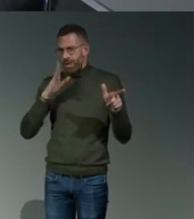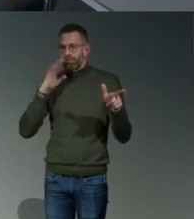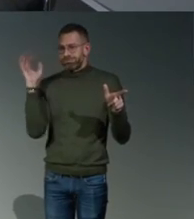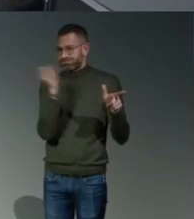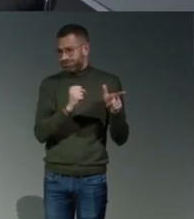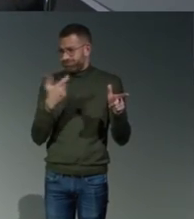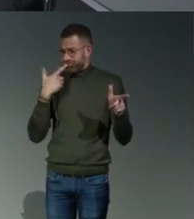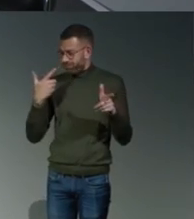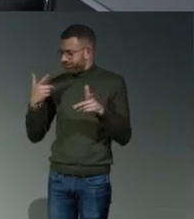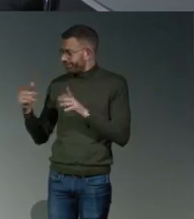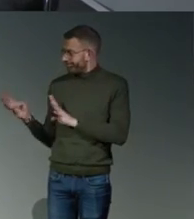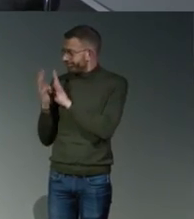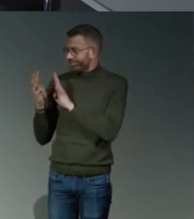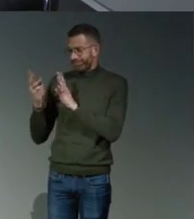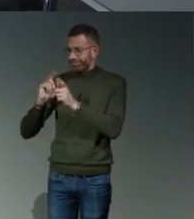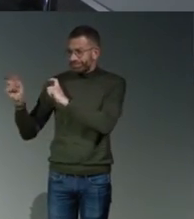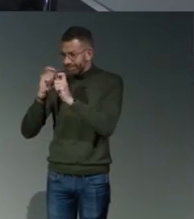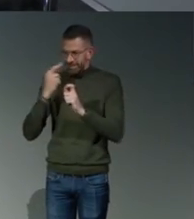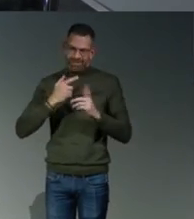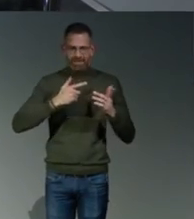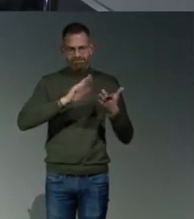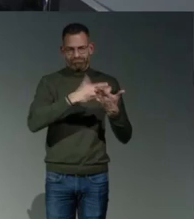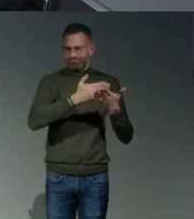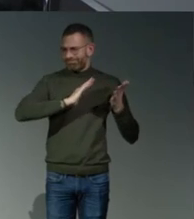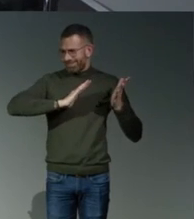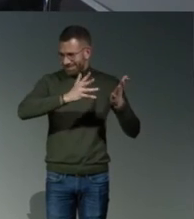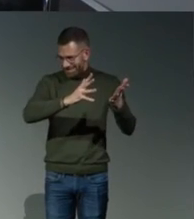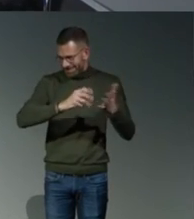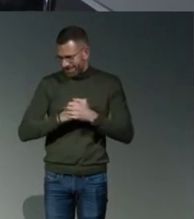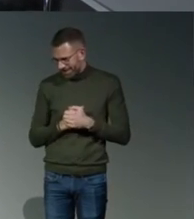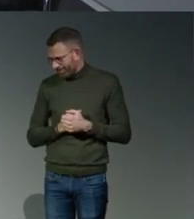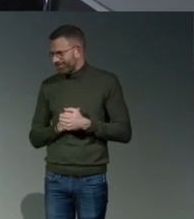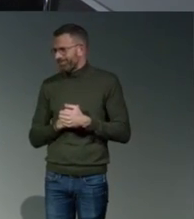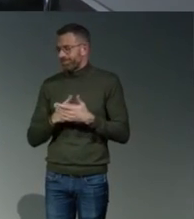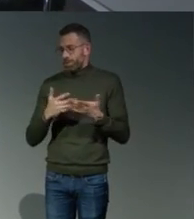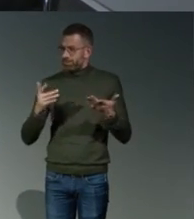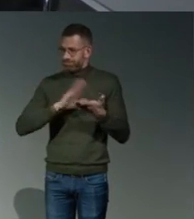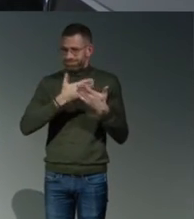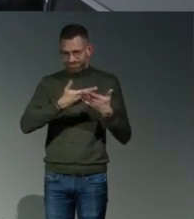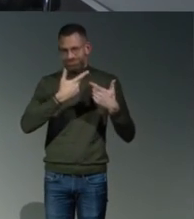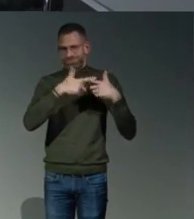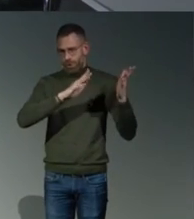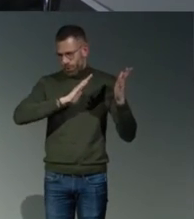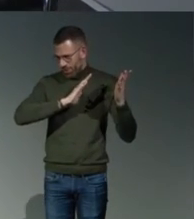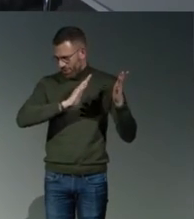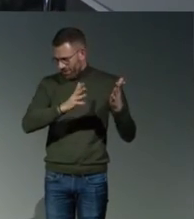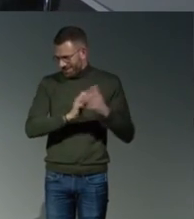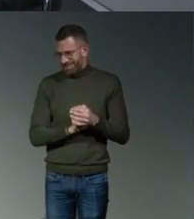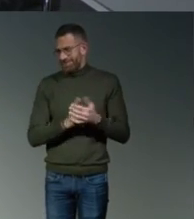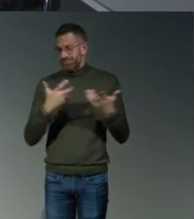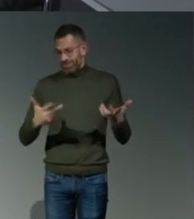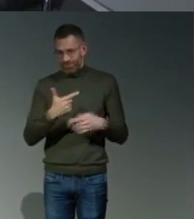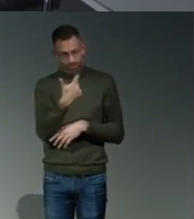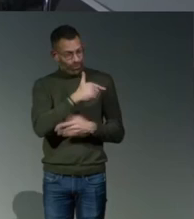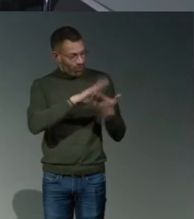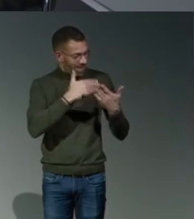cette table ronde a été signée, c'est comme ça qu'on dit pour ce qui est de traduite en langue des signes, cette rencontre a été signée, et je voulais remercier